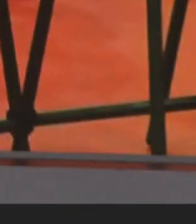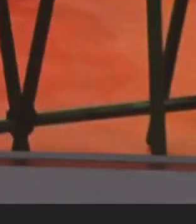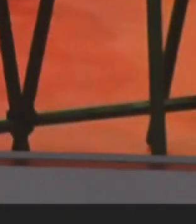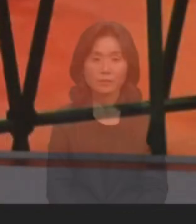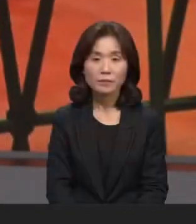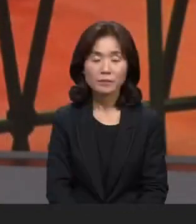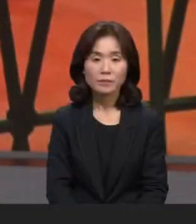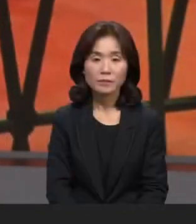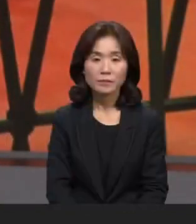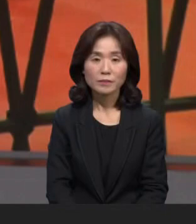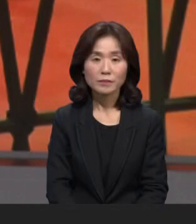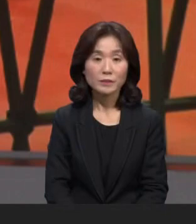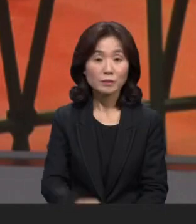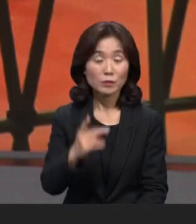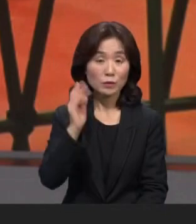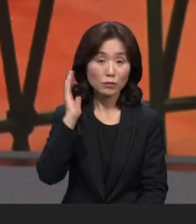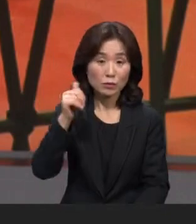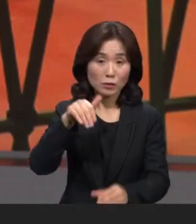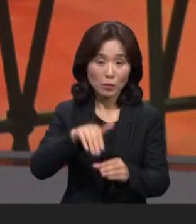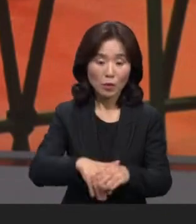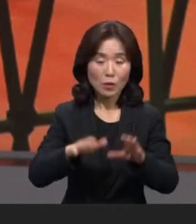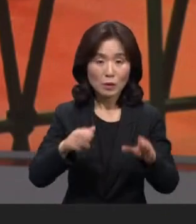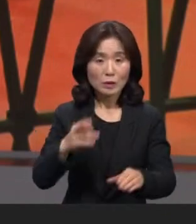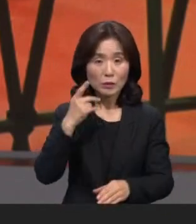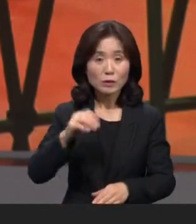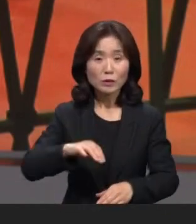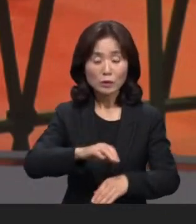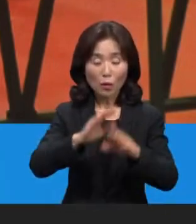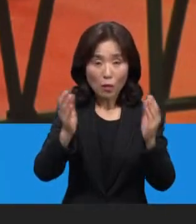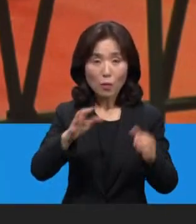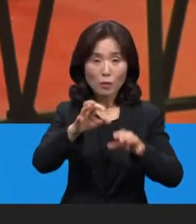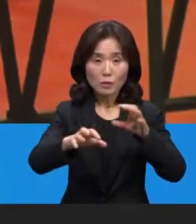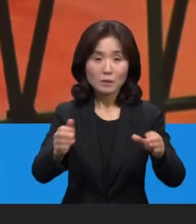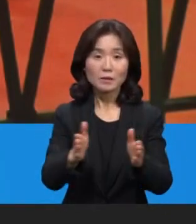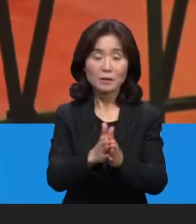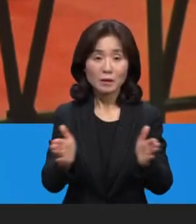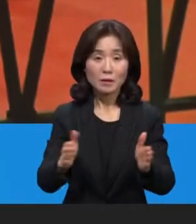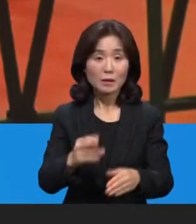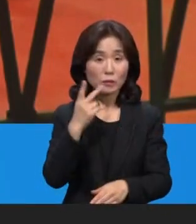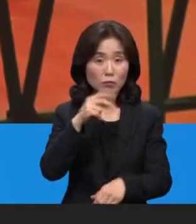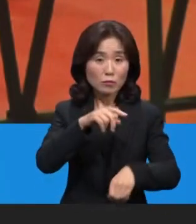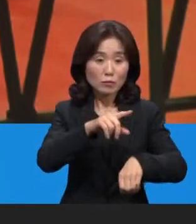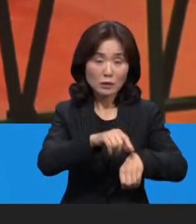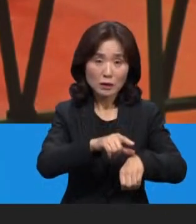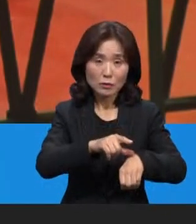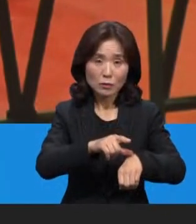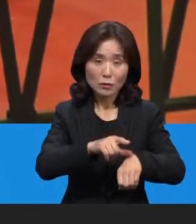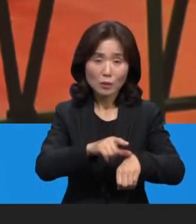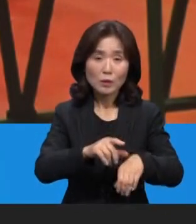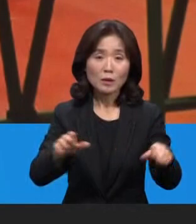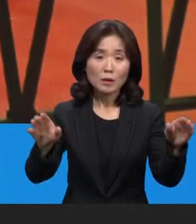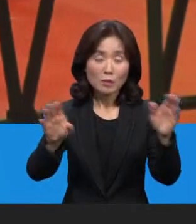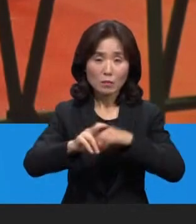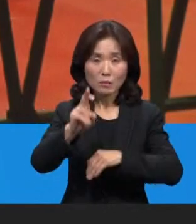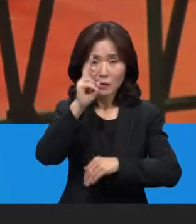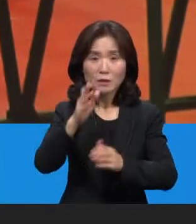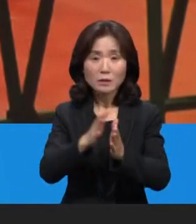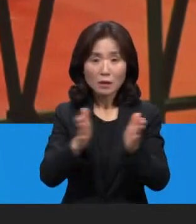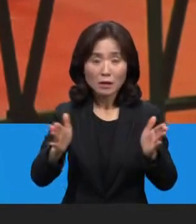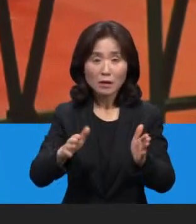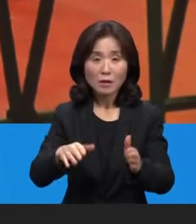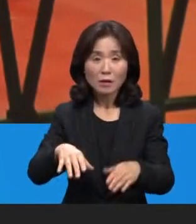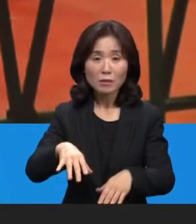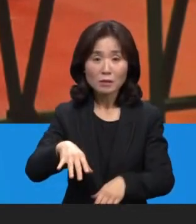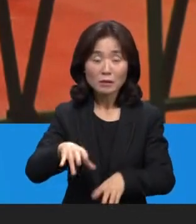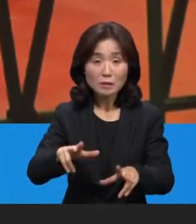네, 미국 새 대통령 선거가 오늘 미 전역에서 실시됩니다. 현지 시간으로 자정에 이뤄진 첫 투표에서 벌써부터 트럼프 후보가